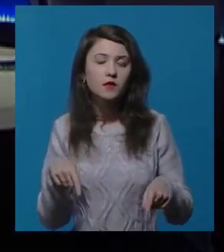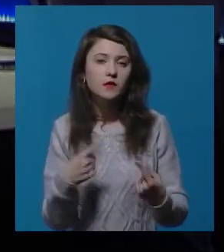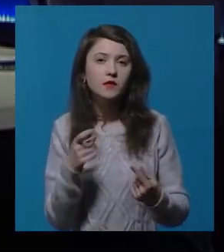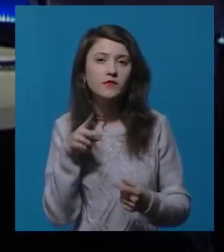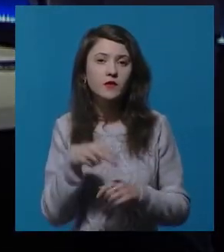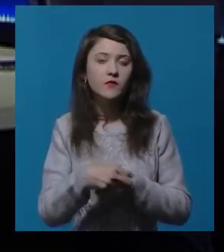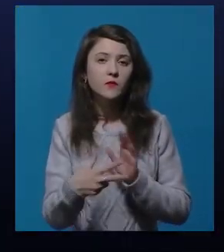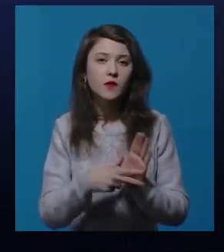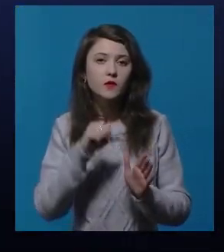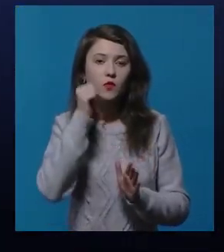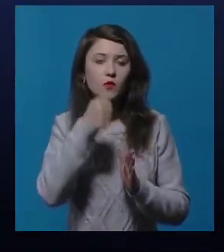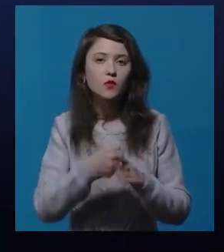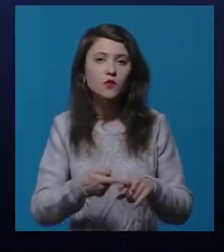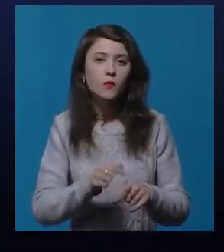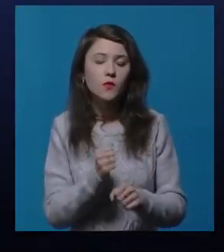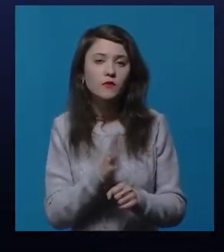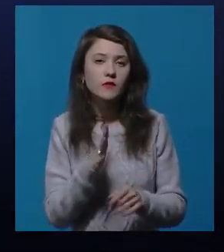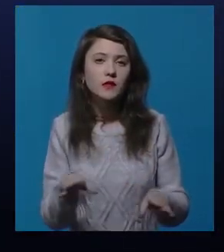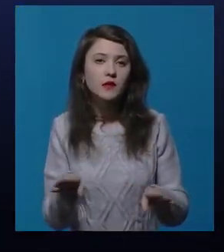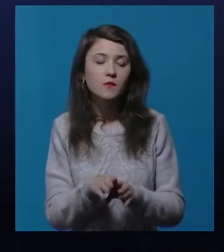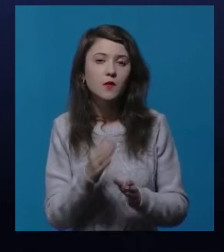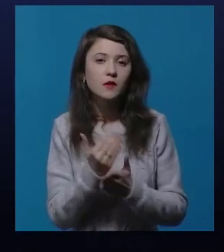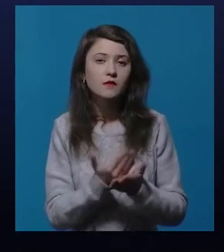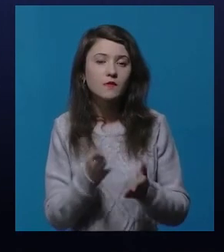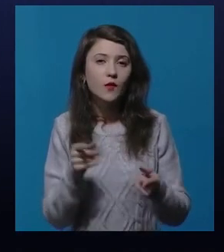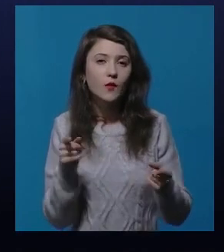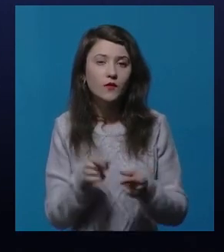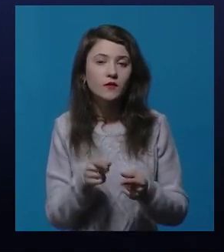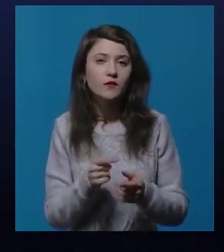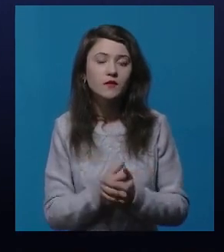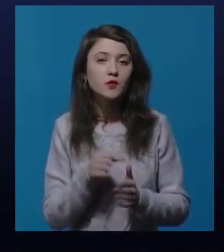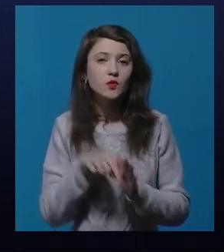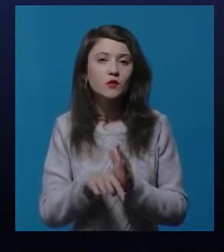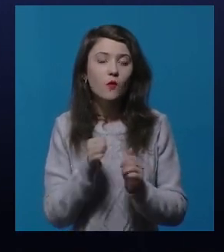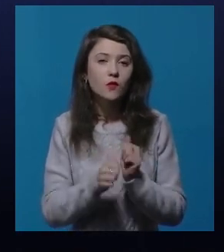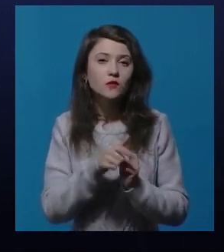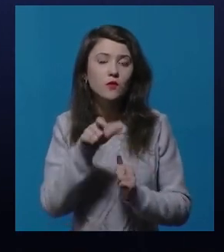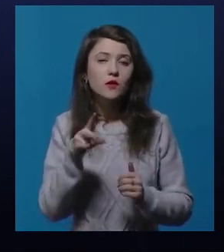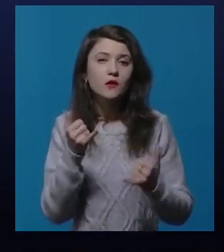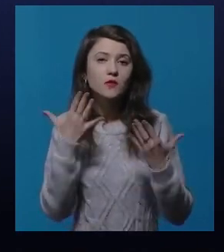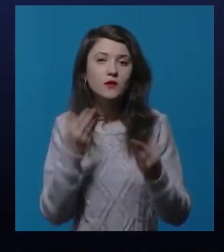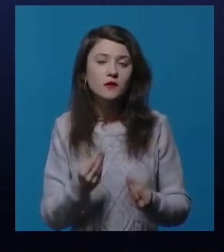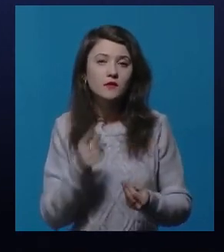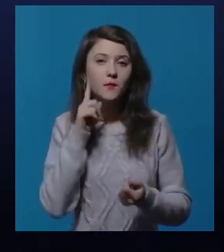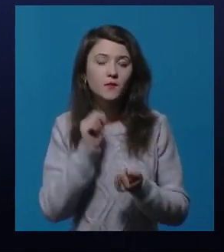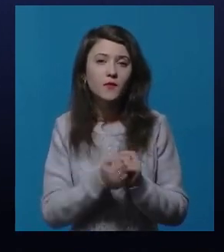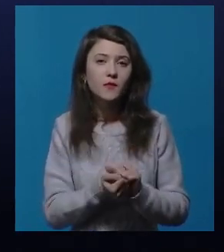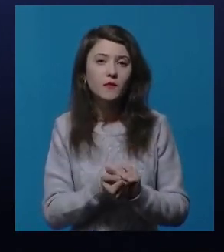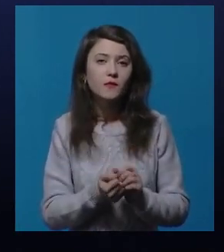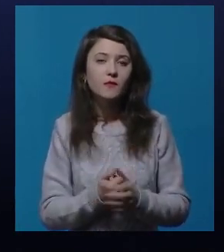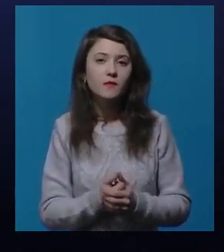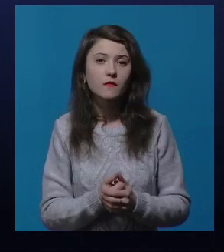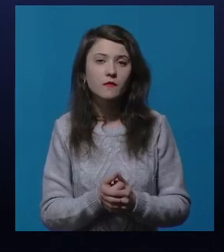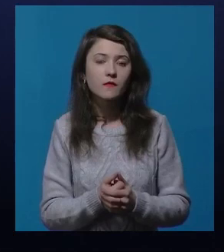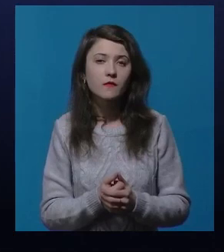2018 року, а до цього працювали в закритому режимі. Давайте коротко суть цього проєкту. Кожна людина на сьогоднішній день, запам'ятайте, Wikileaks.ai.